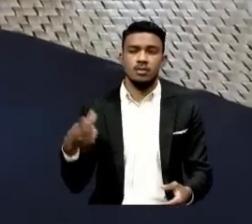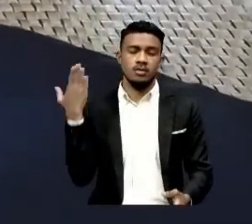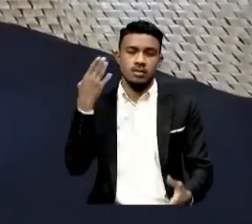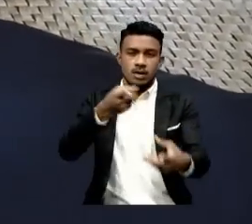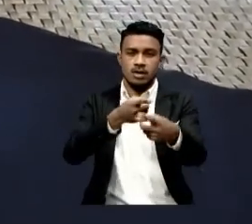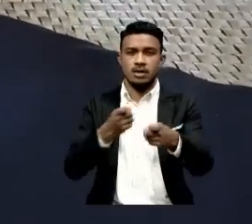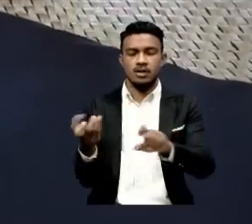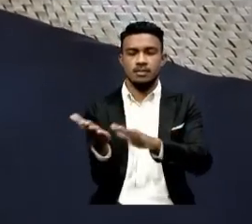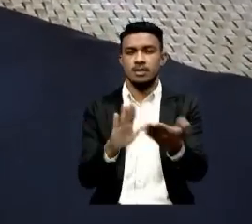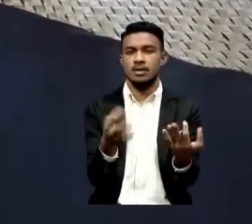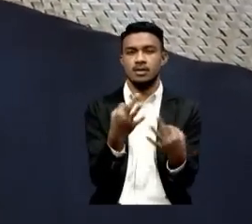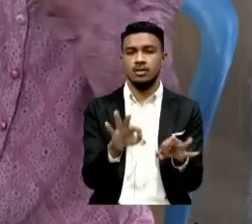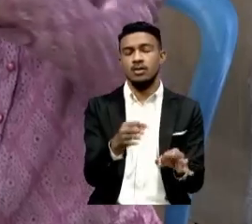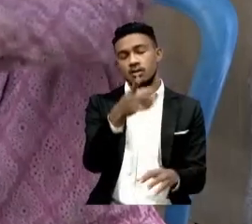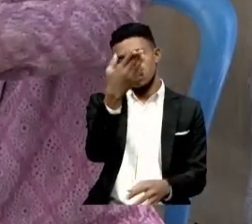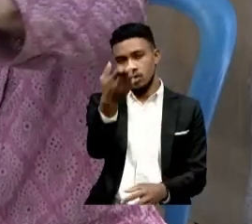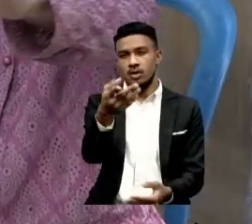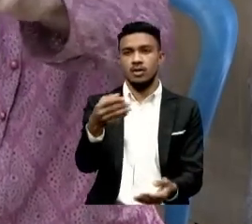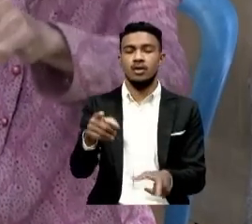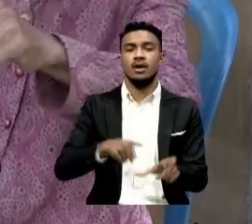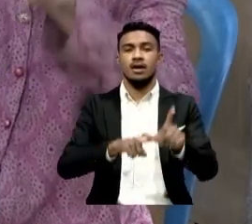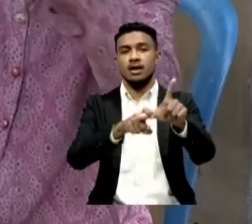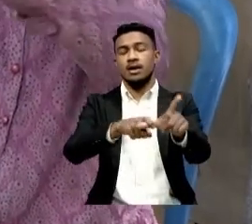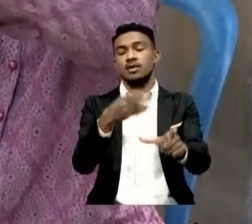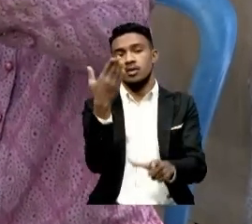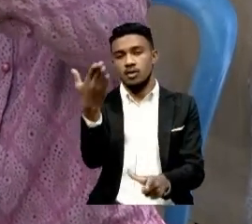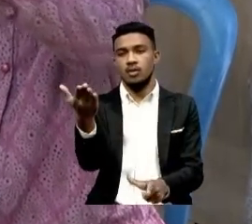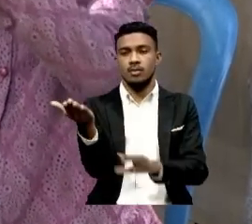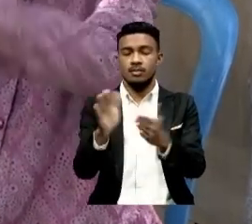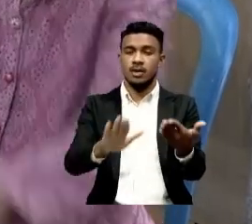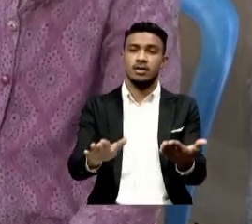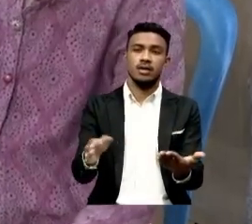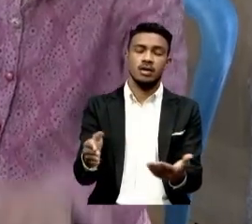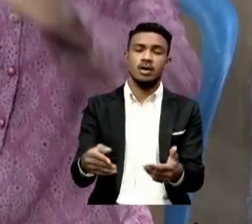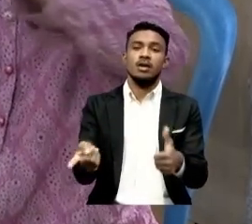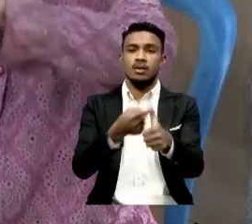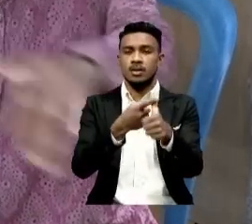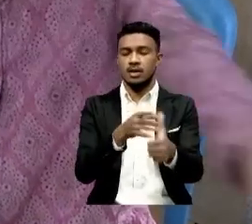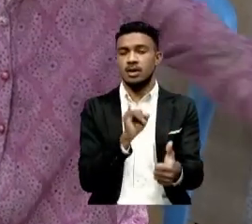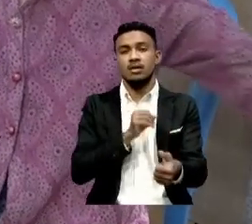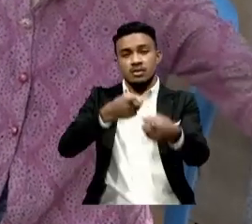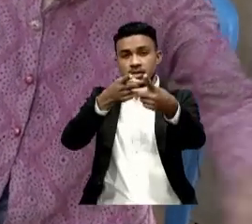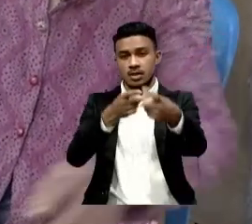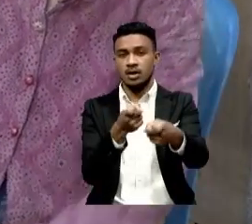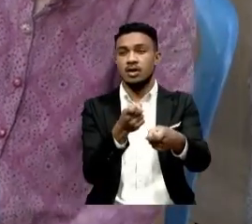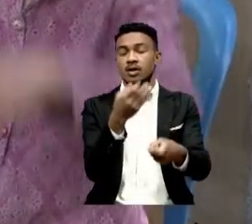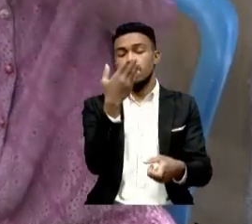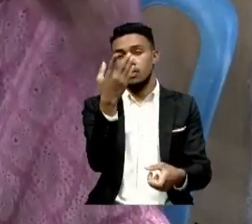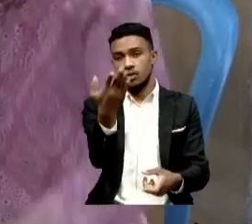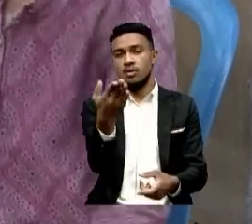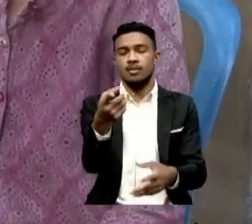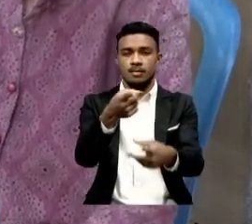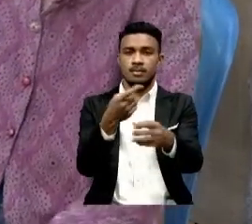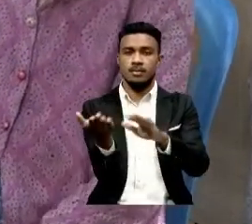Hey, oh halai, oh mate uluk, hau tiru one, oh mate uluk, mako one bin sira, one